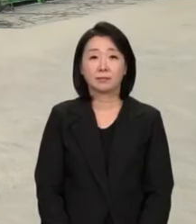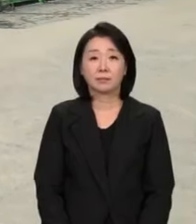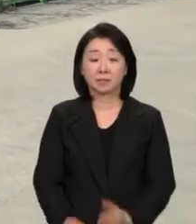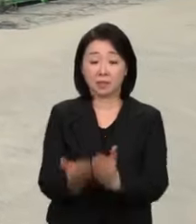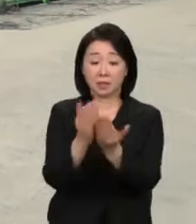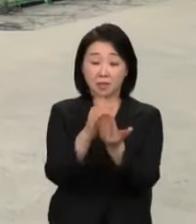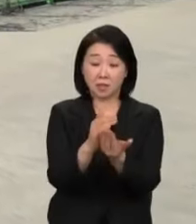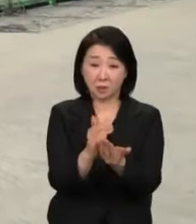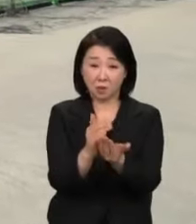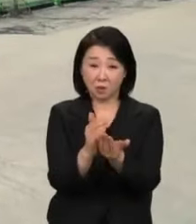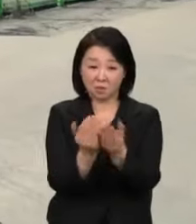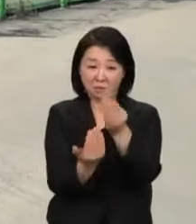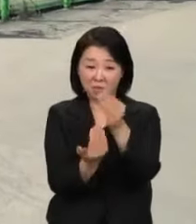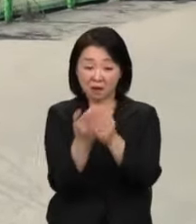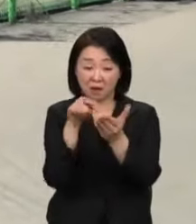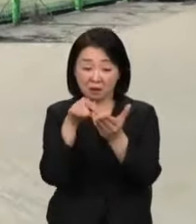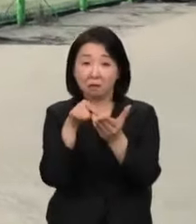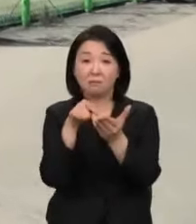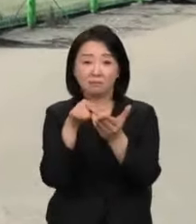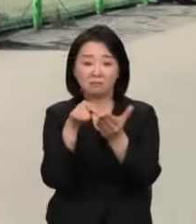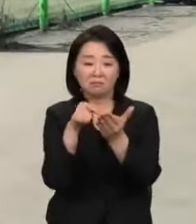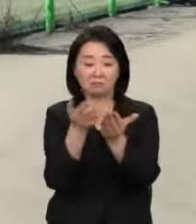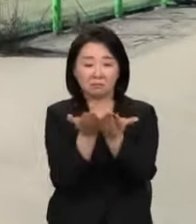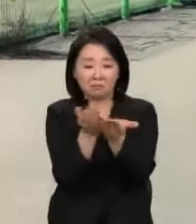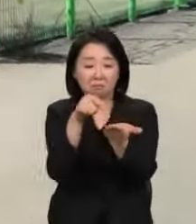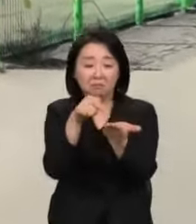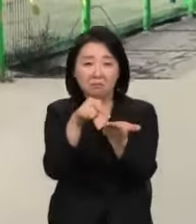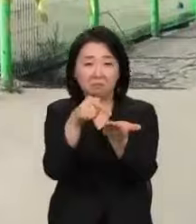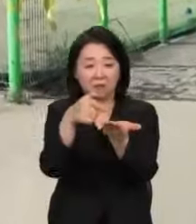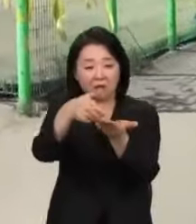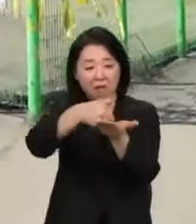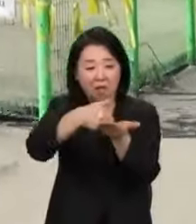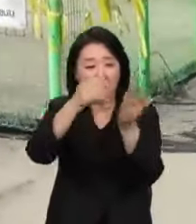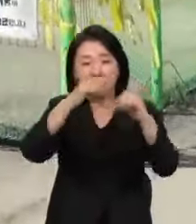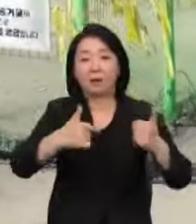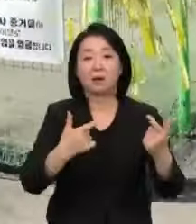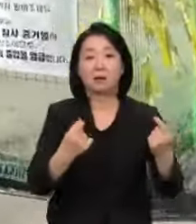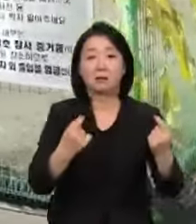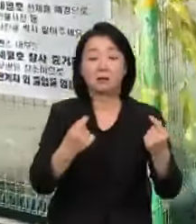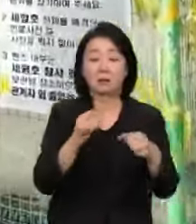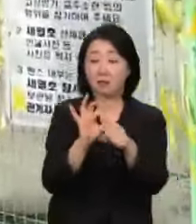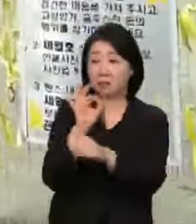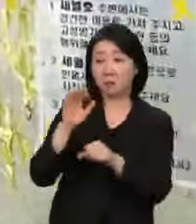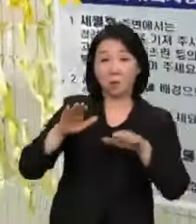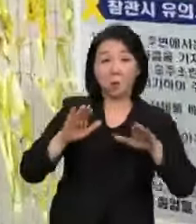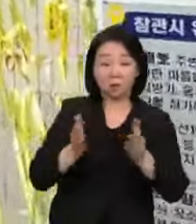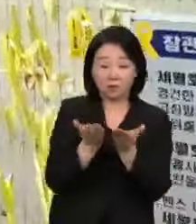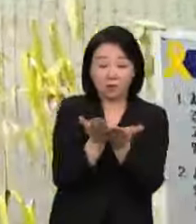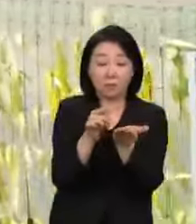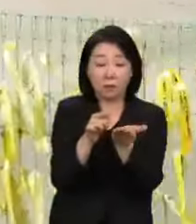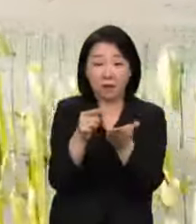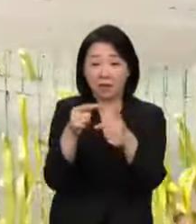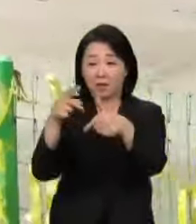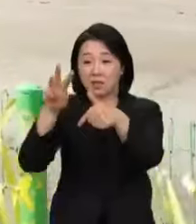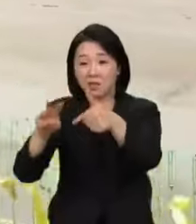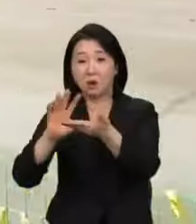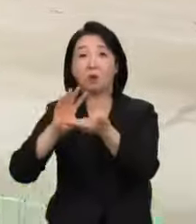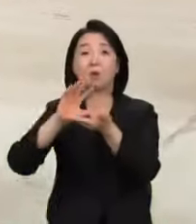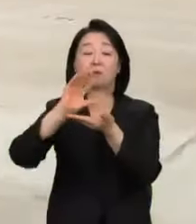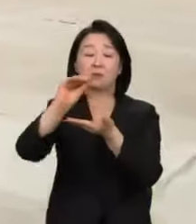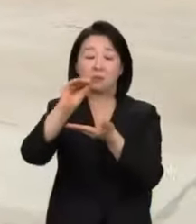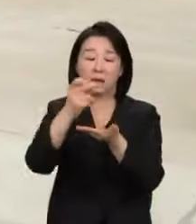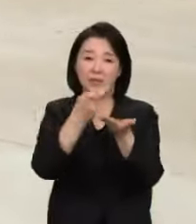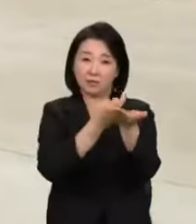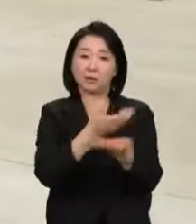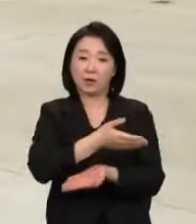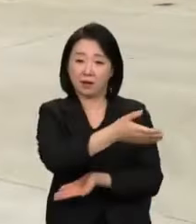세월호는 녹슬어 언제라도 무너질 것 같은 모습으로 서 있습니다. 10년 전 오늘 이 배는 인천에서 제주로 가는 바다 위에